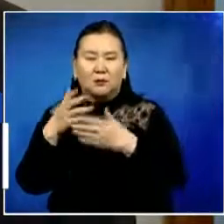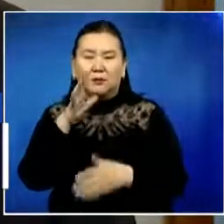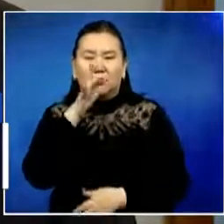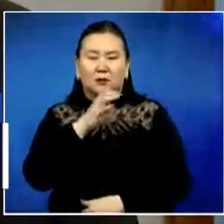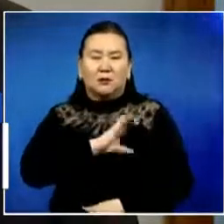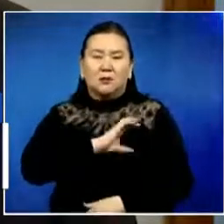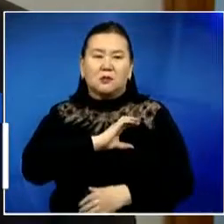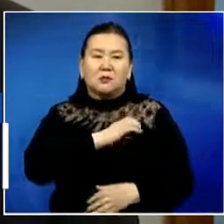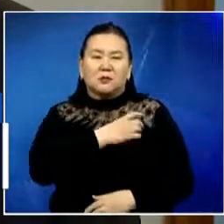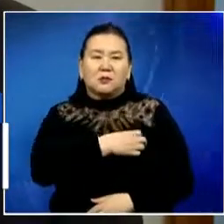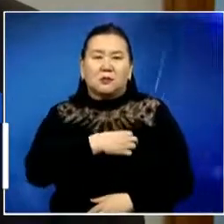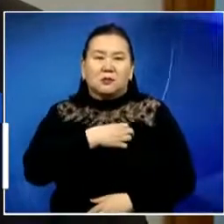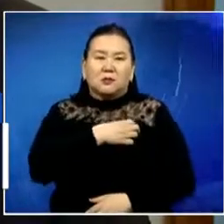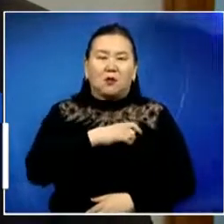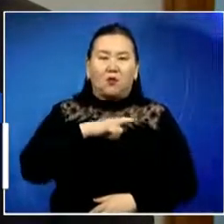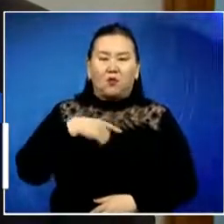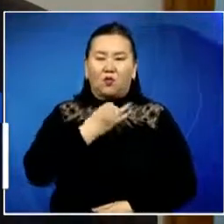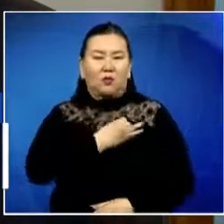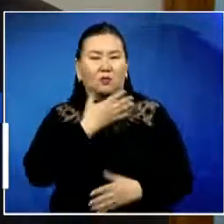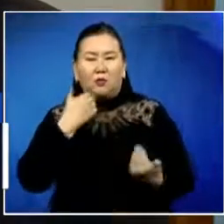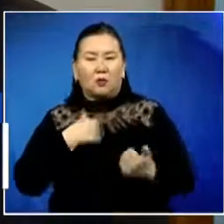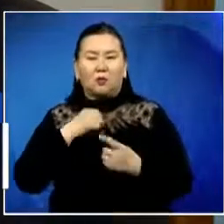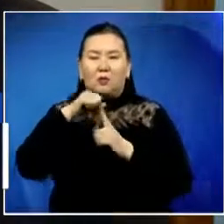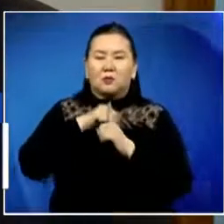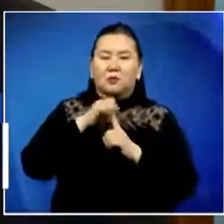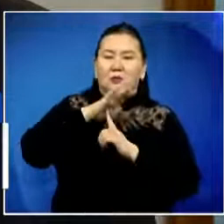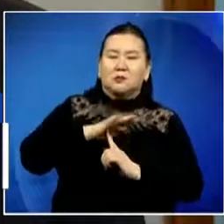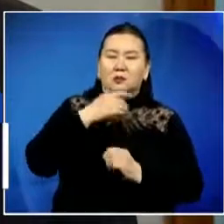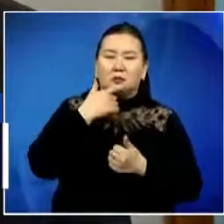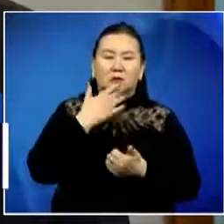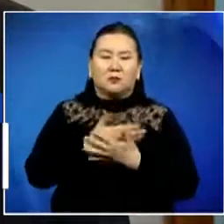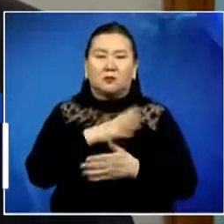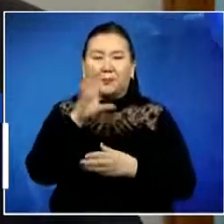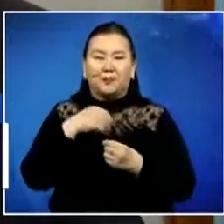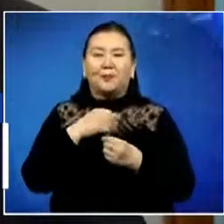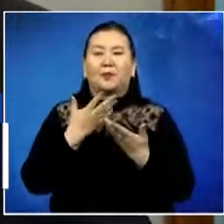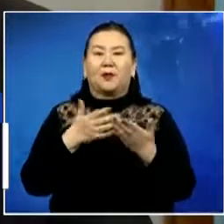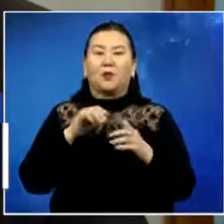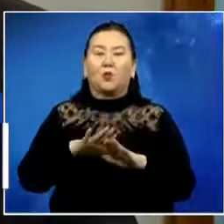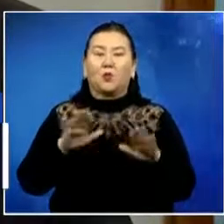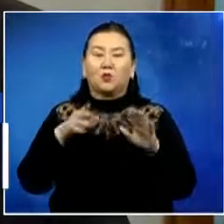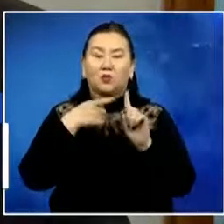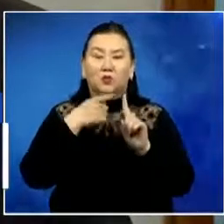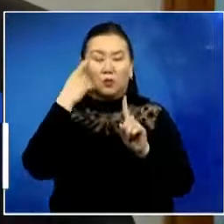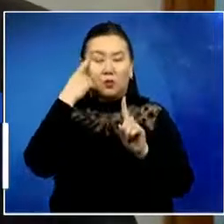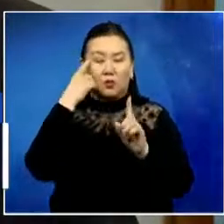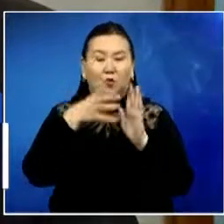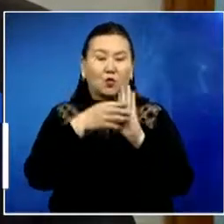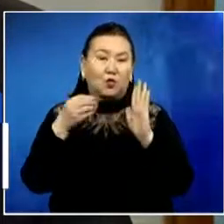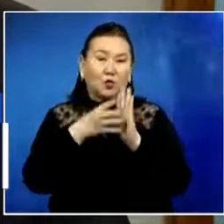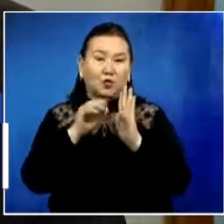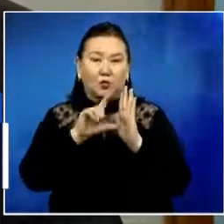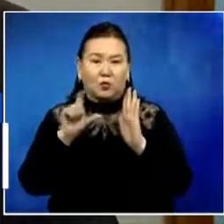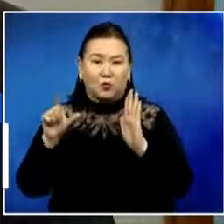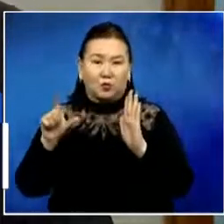болж үлддэг. Өөртөө ихтгэлгүй болох, дарамтчлалтыг мэдэрдэг болох гэсэн мэт ийм зүйлүүд байгаа. Энд дээр чиглэсэн бас нөлөөллийн үйл ажиллагааг